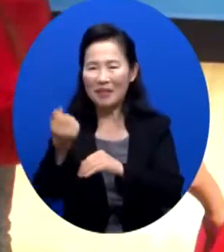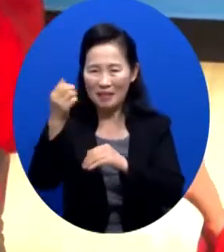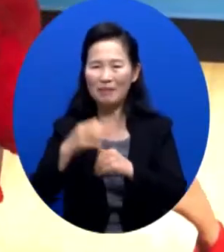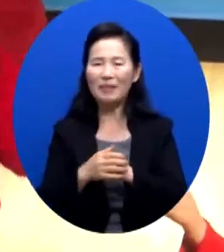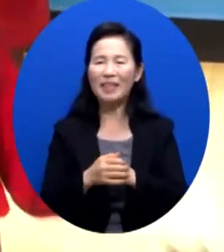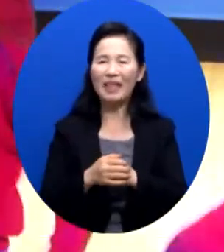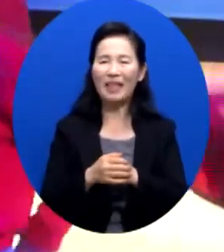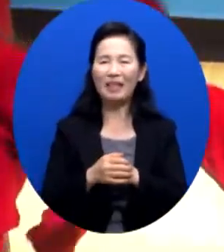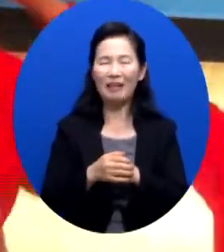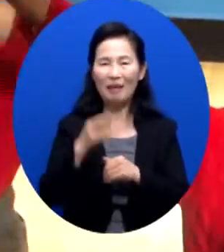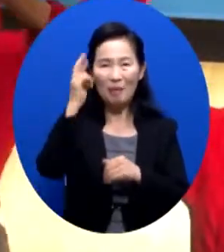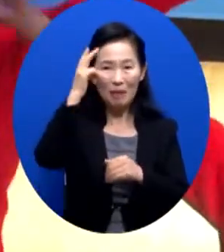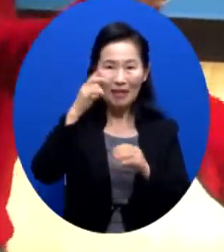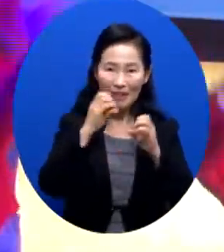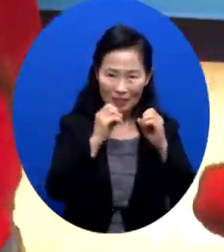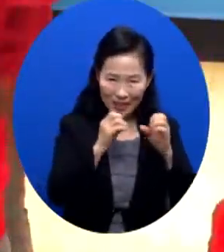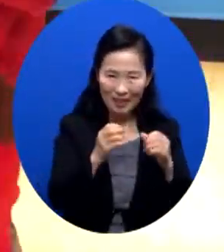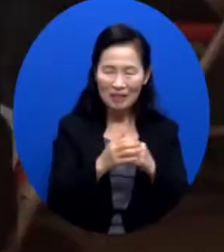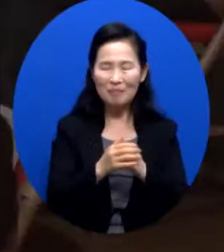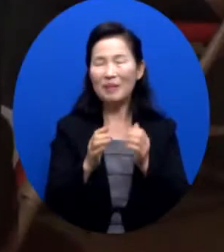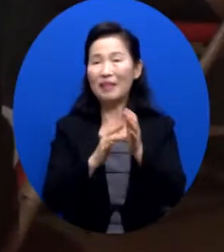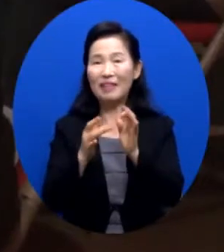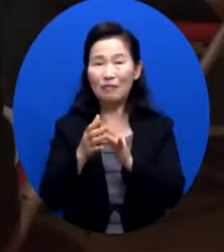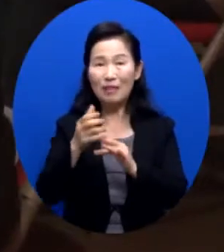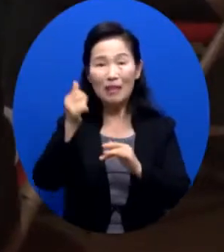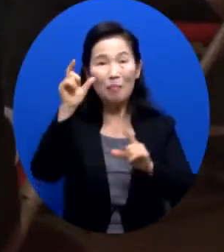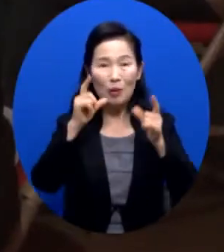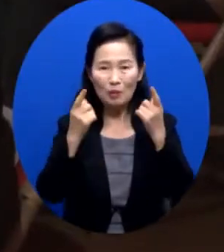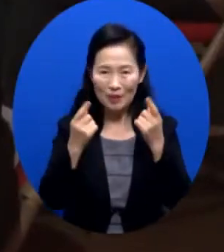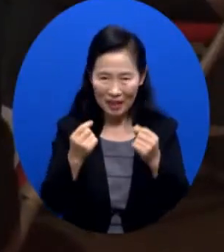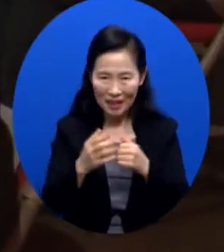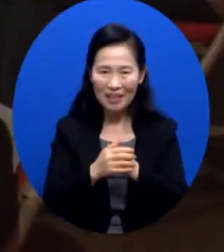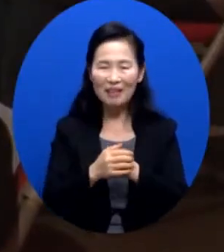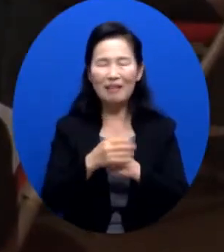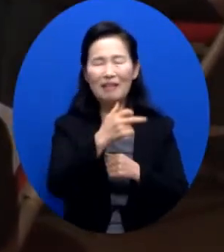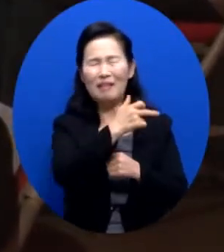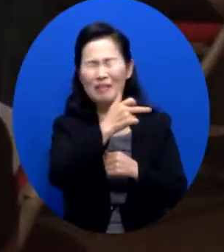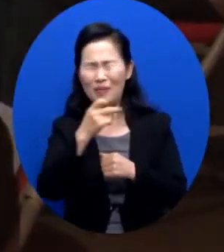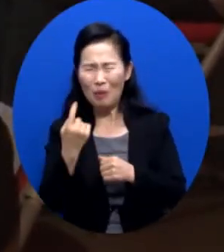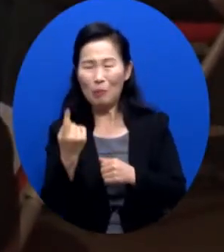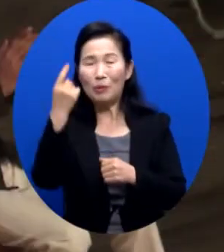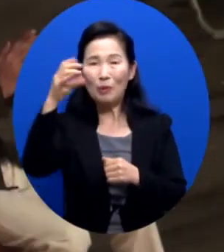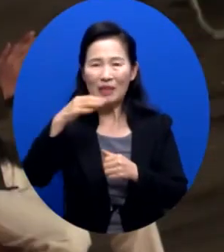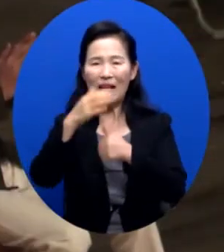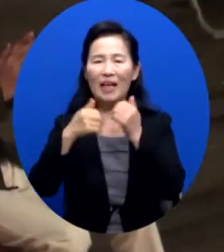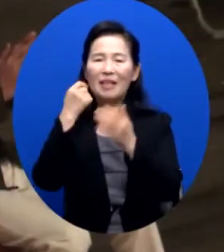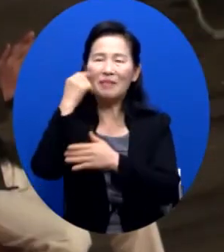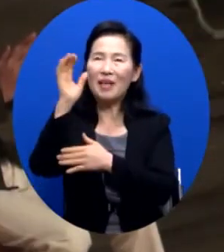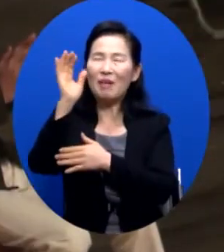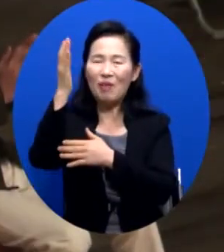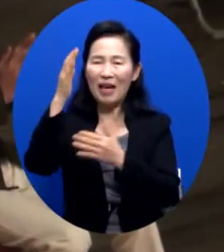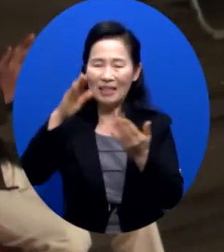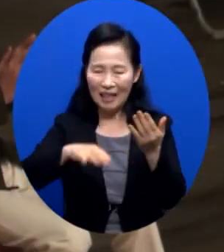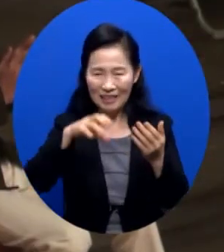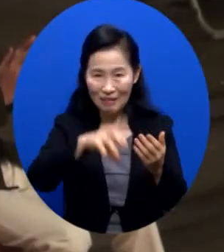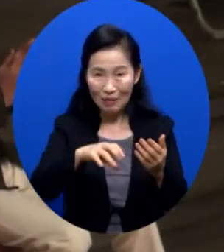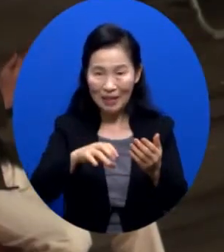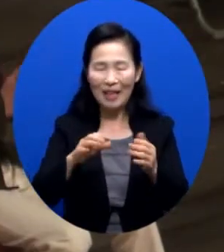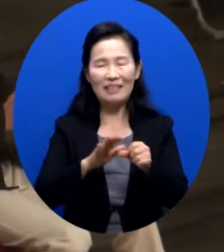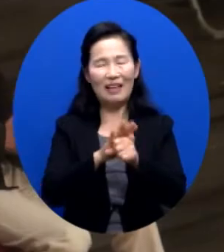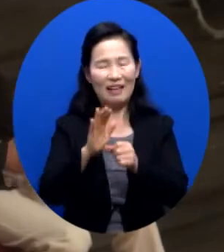천성규의 박충만 전도사는 예수님의 모습처럼 지극히 높은 곳에서 하나님께 영광을, 낮은 곳에서는